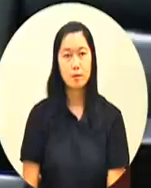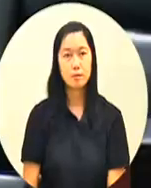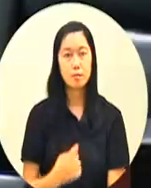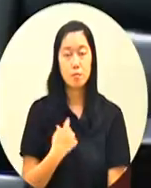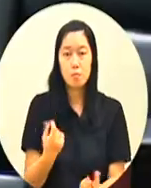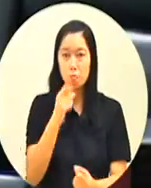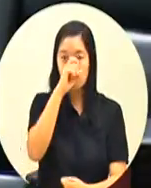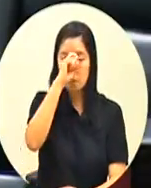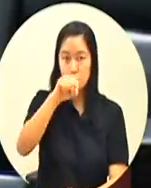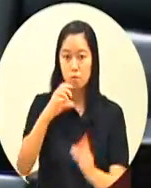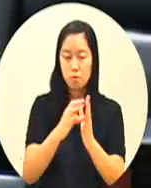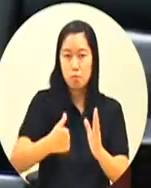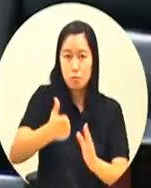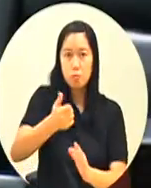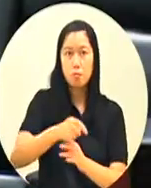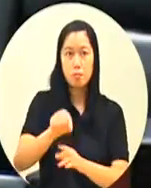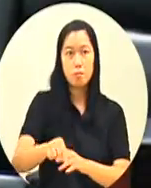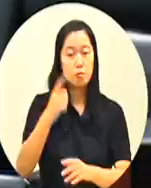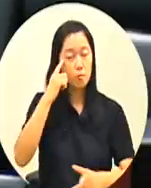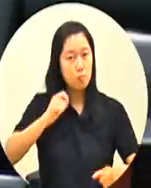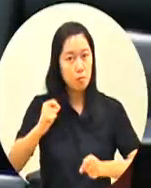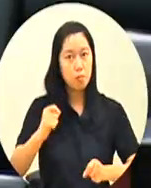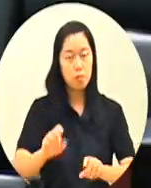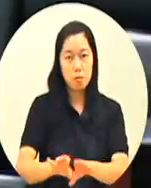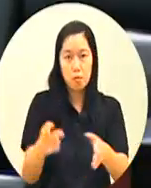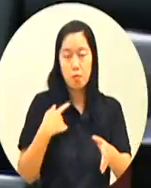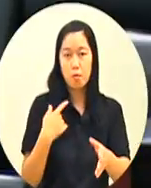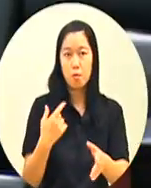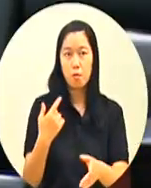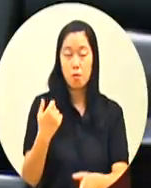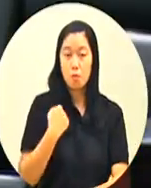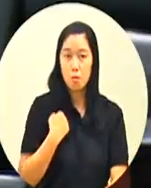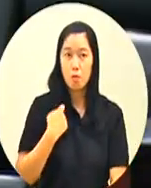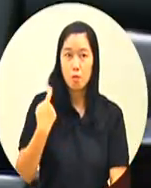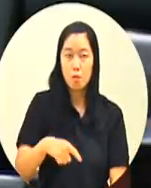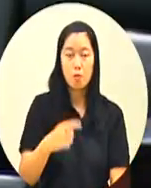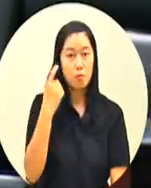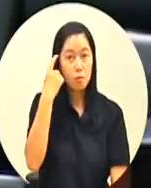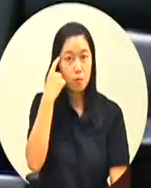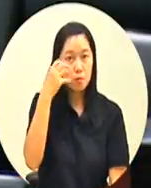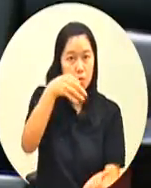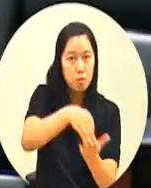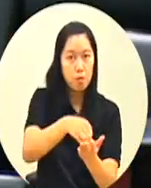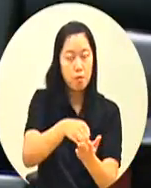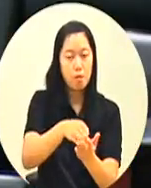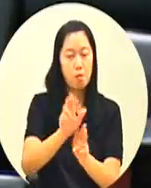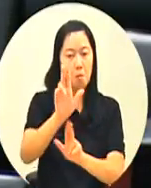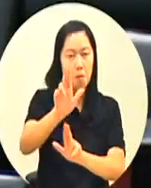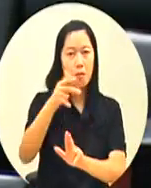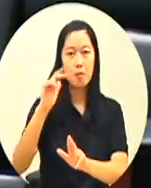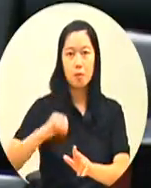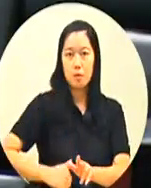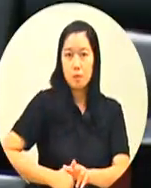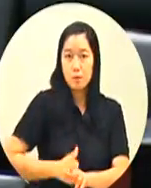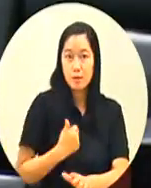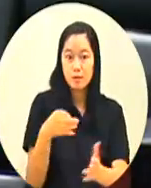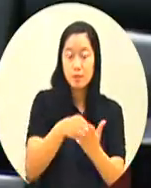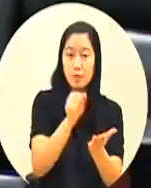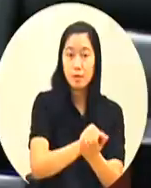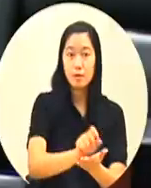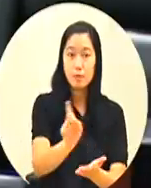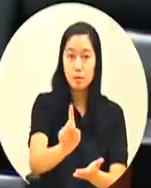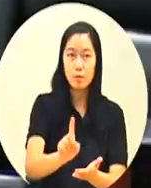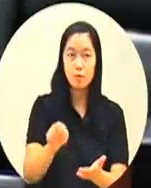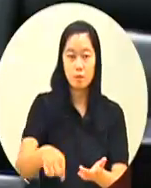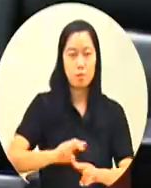期待局长说，这个案子一开始我们在了解的时候，其实预登记是超过100%，好，可是到实际上开始